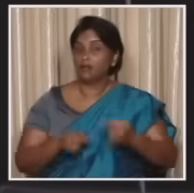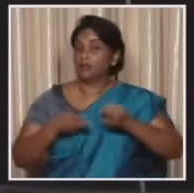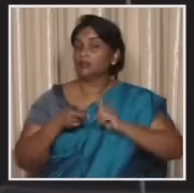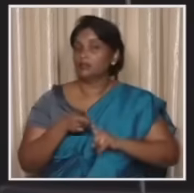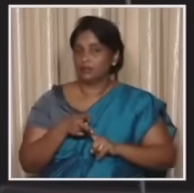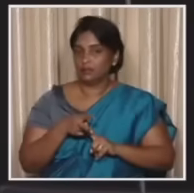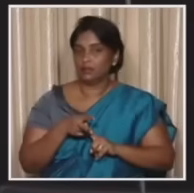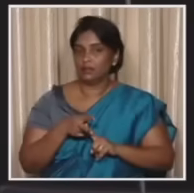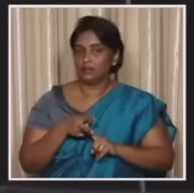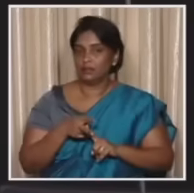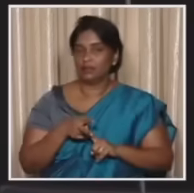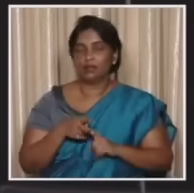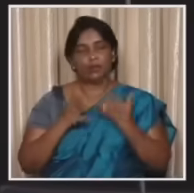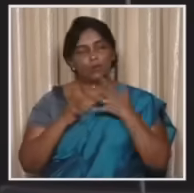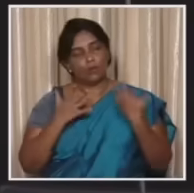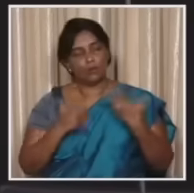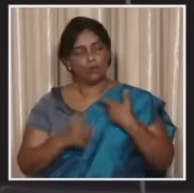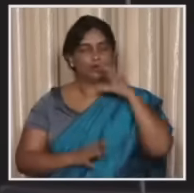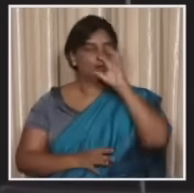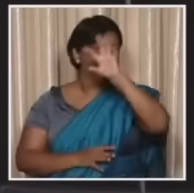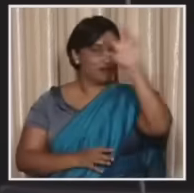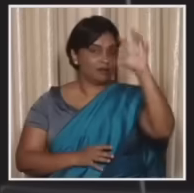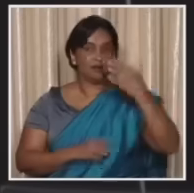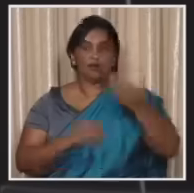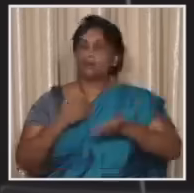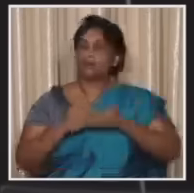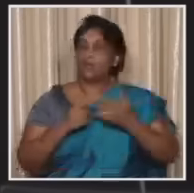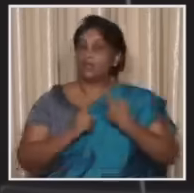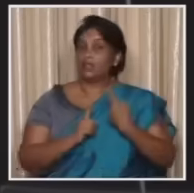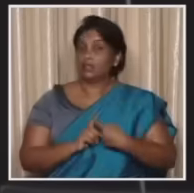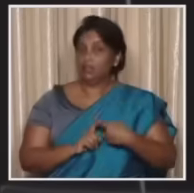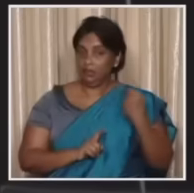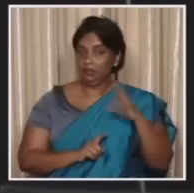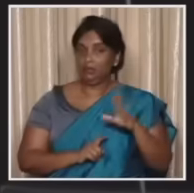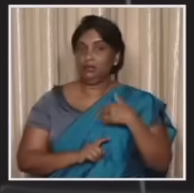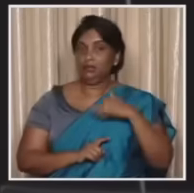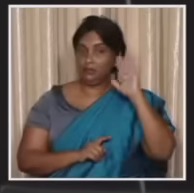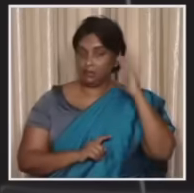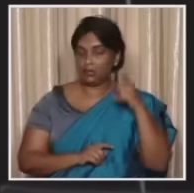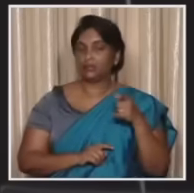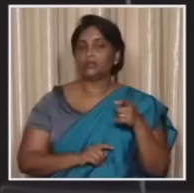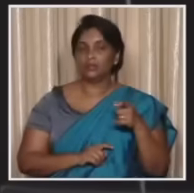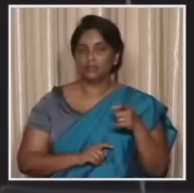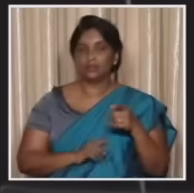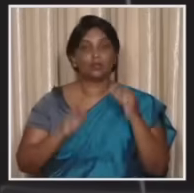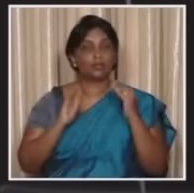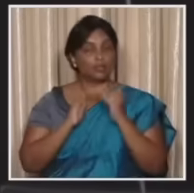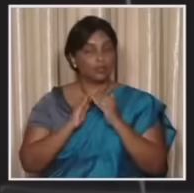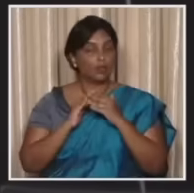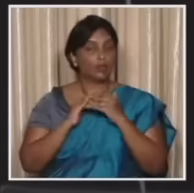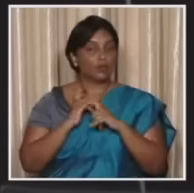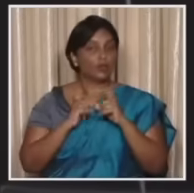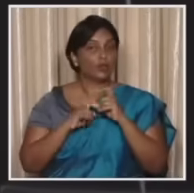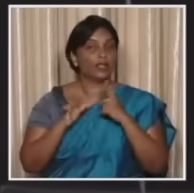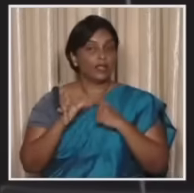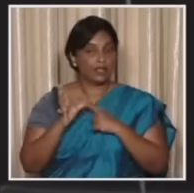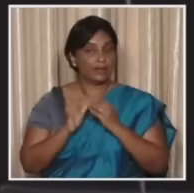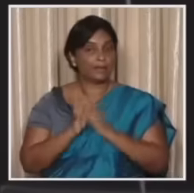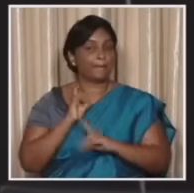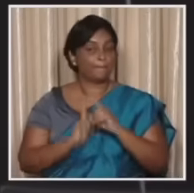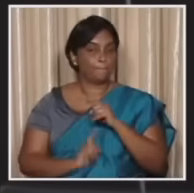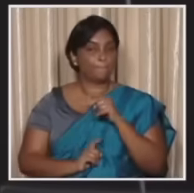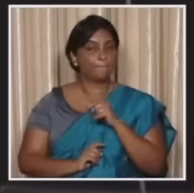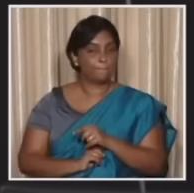තමයි ඕන රටක ඉදිකිරීම් ශාස්ත්‍රය දියුණු වෙනව නම් විශේෂයෙන්ම මේ නිවාසා නාගරික සංවර්ධන